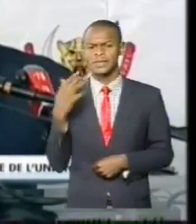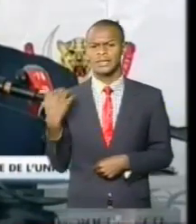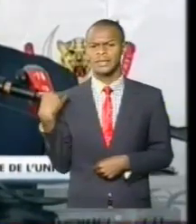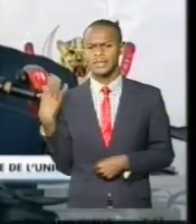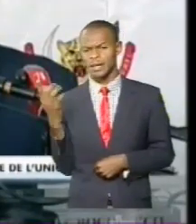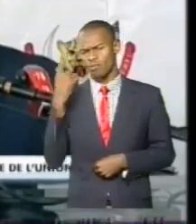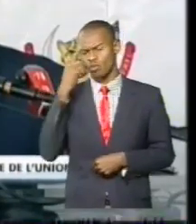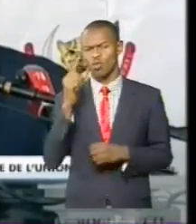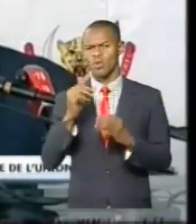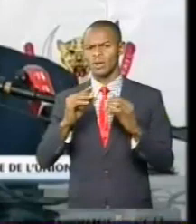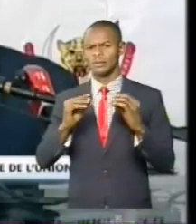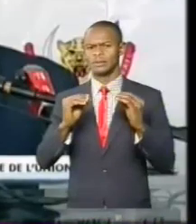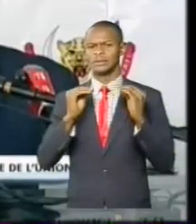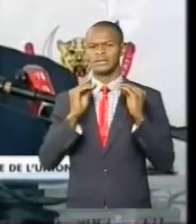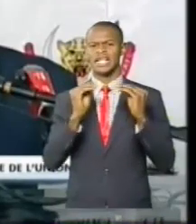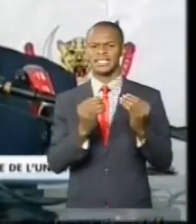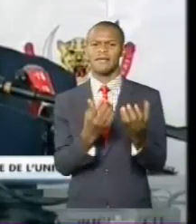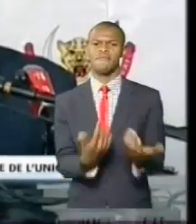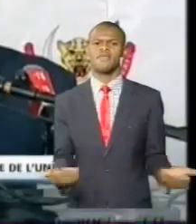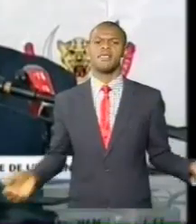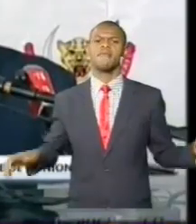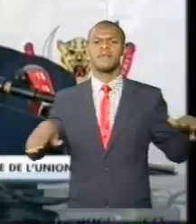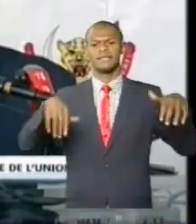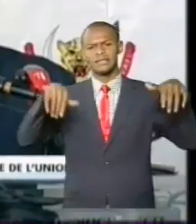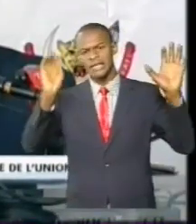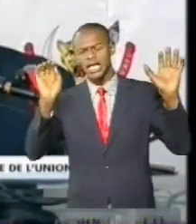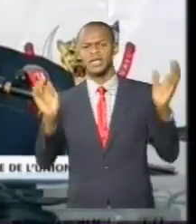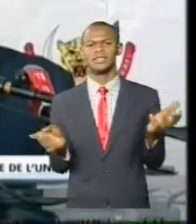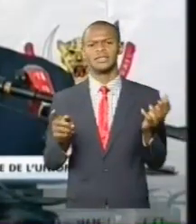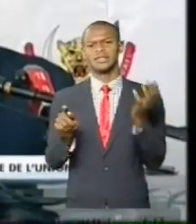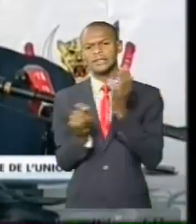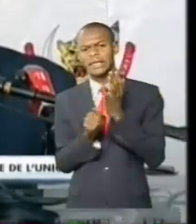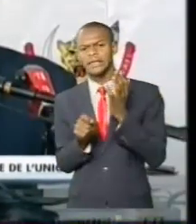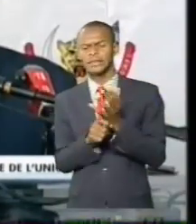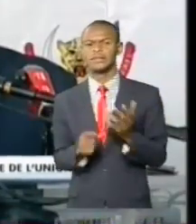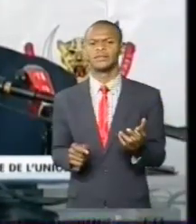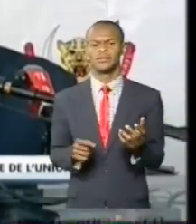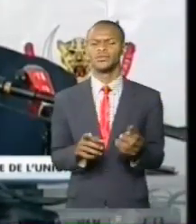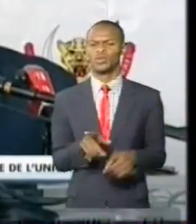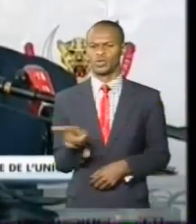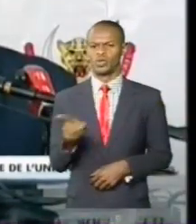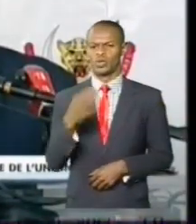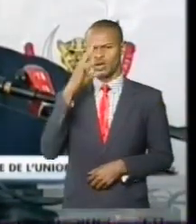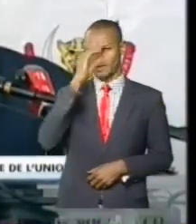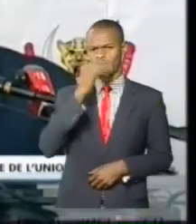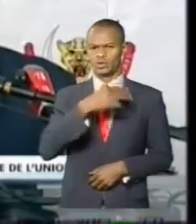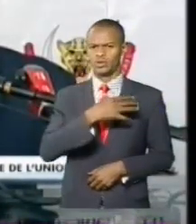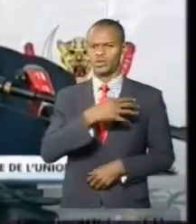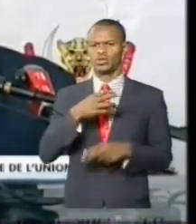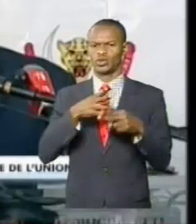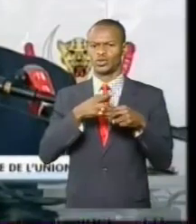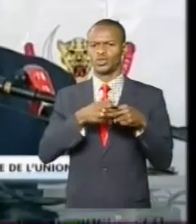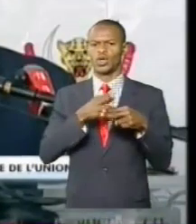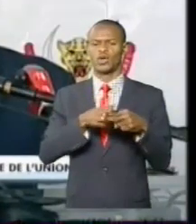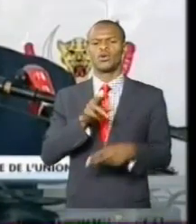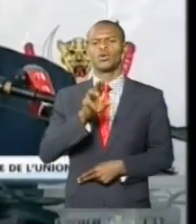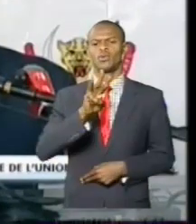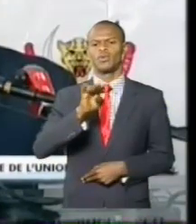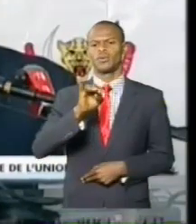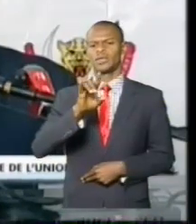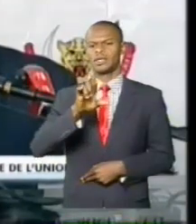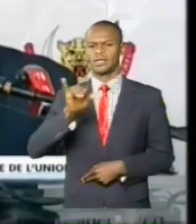de l'Enseignement primaire, secondaire et technique, Monsieur Willy Bakonga